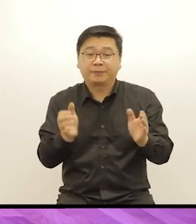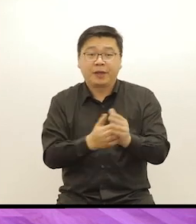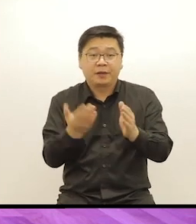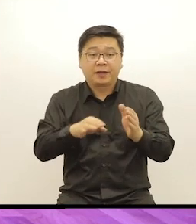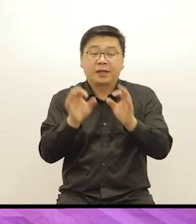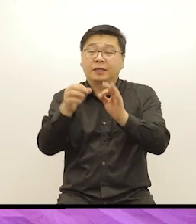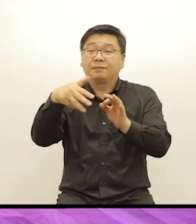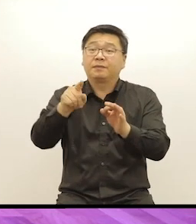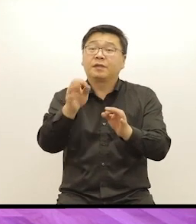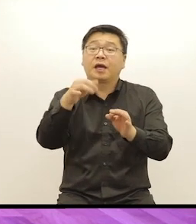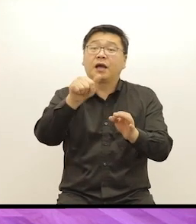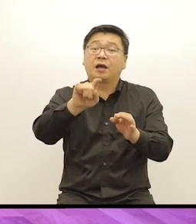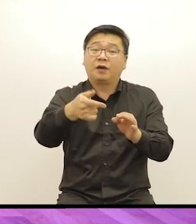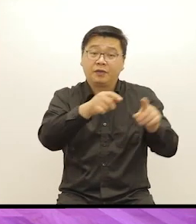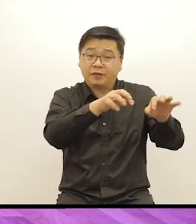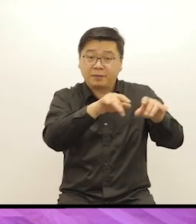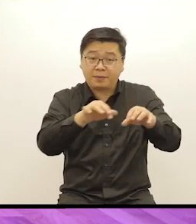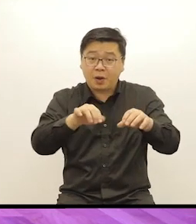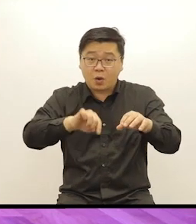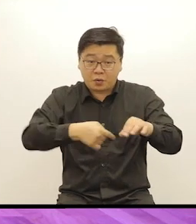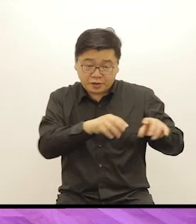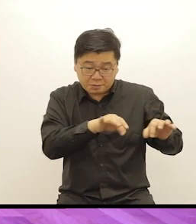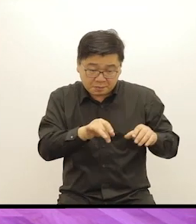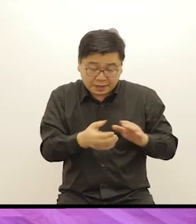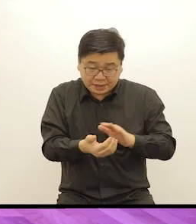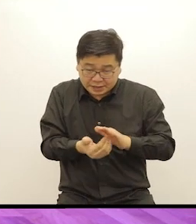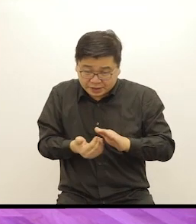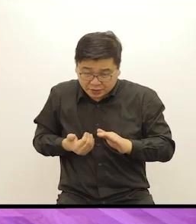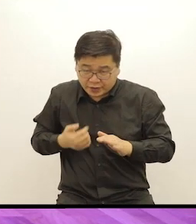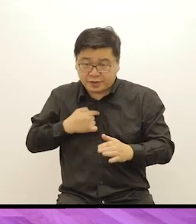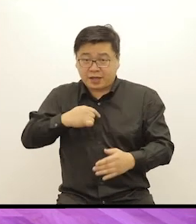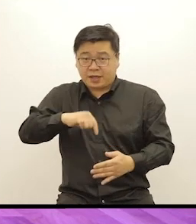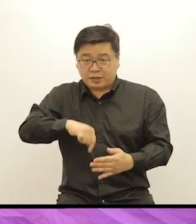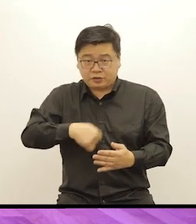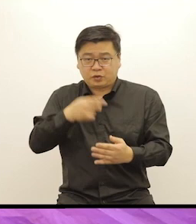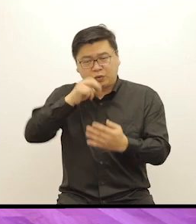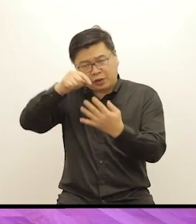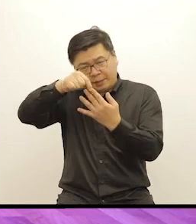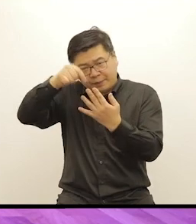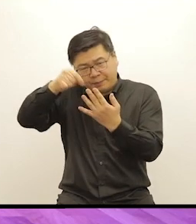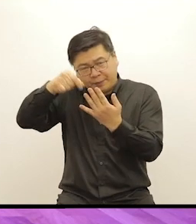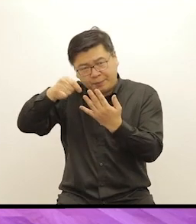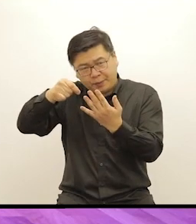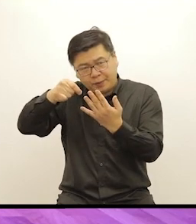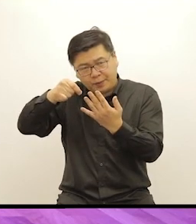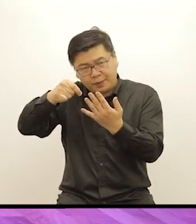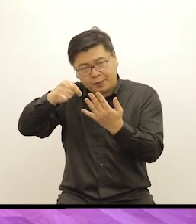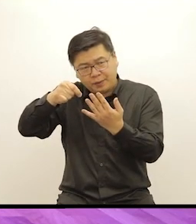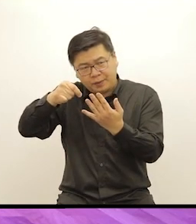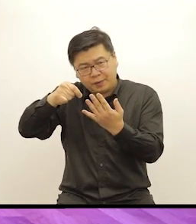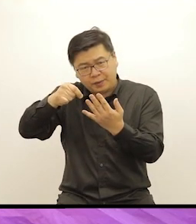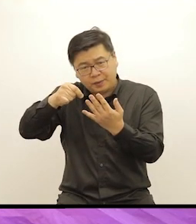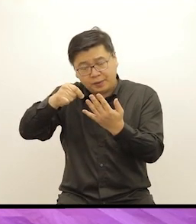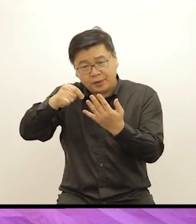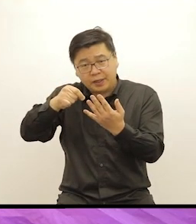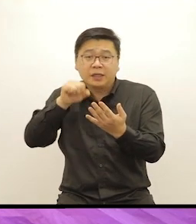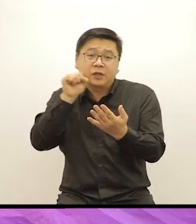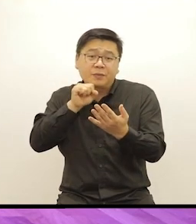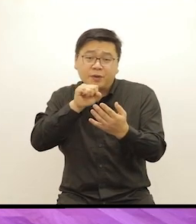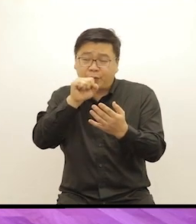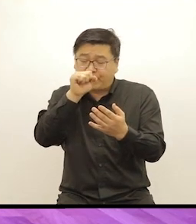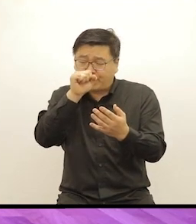같은 경우에는 독주회를 하기 전에 본인만의 어떤 선곡 맛집이라고 해야 될까요?